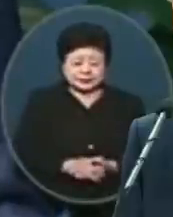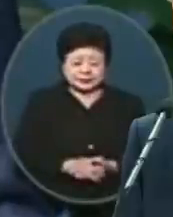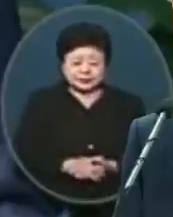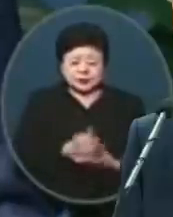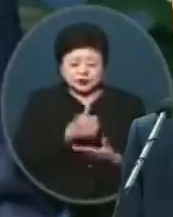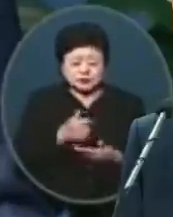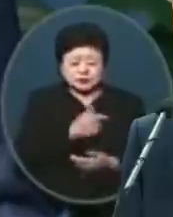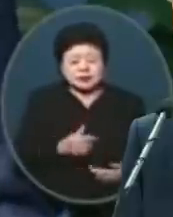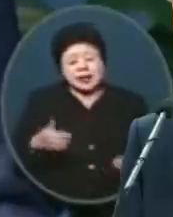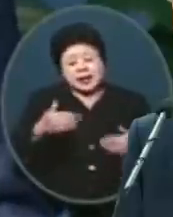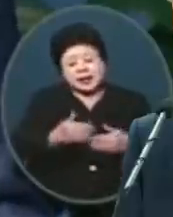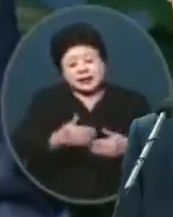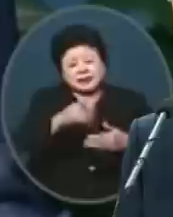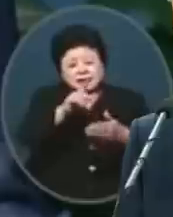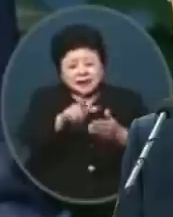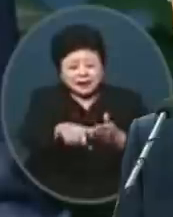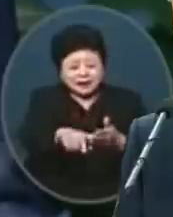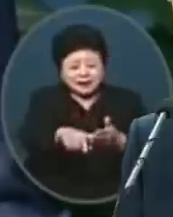주님 품에 안기면